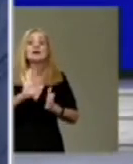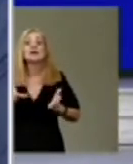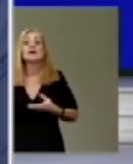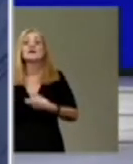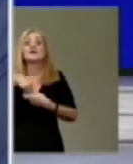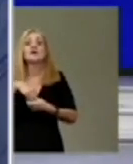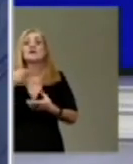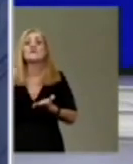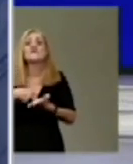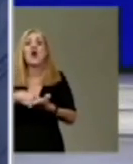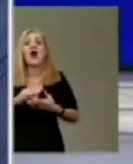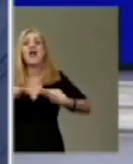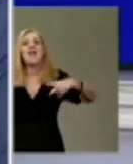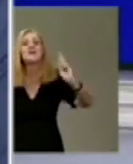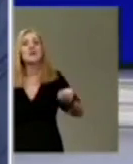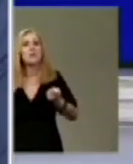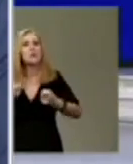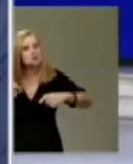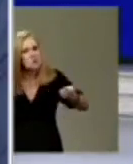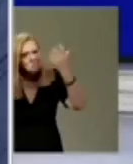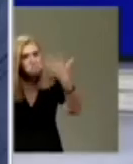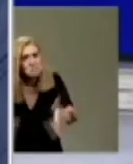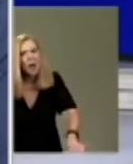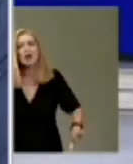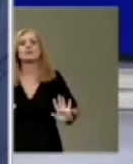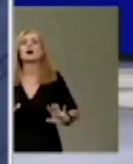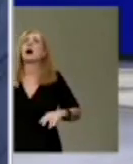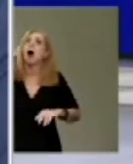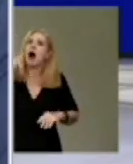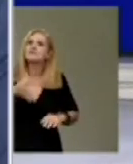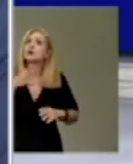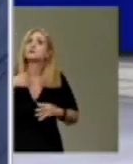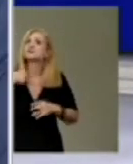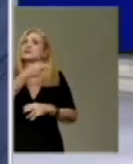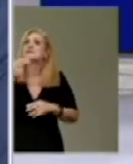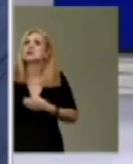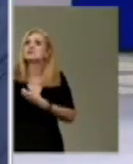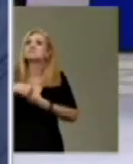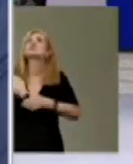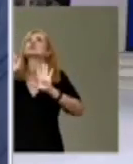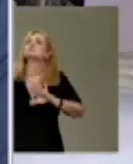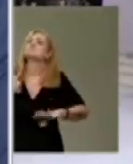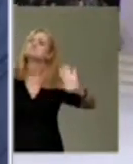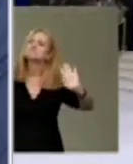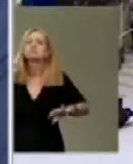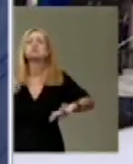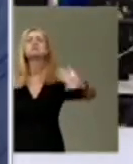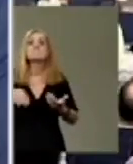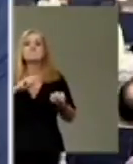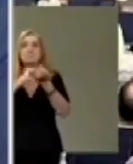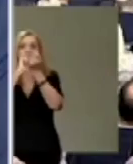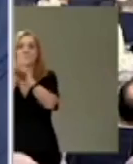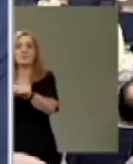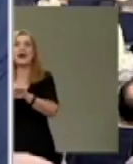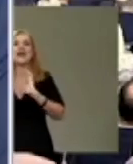ίδιο τικό τομέα επί της ουσίας και της πραγματικότητας είναι μεγαλύτερος γιατί είναι